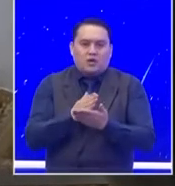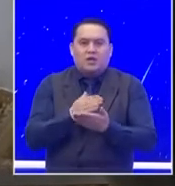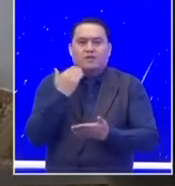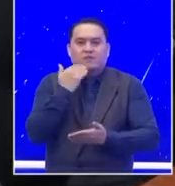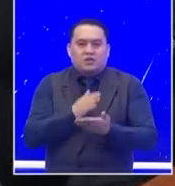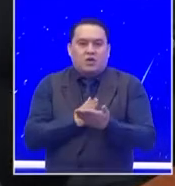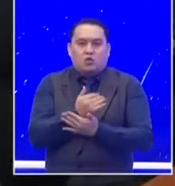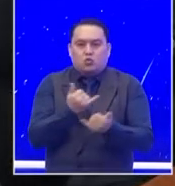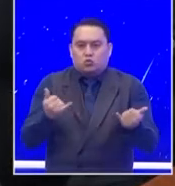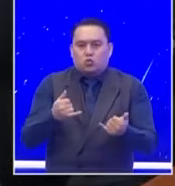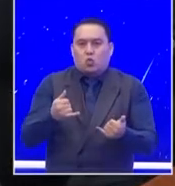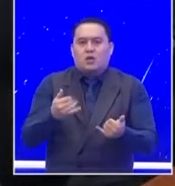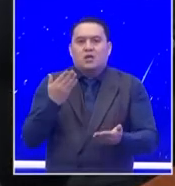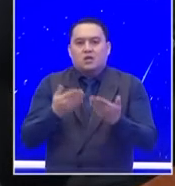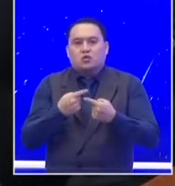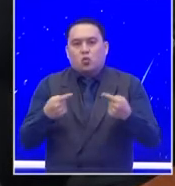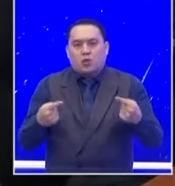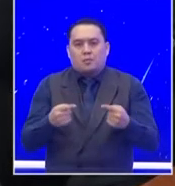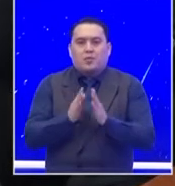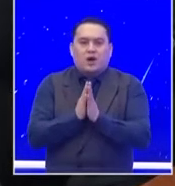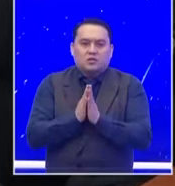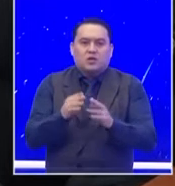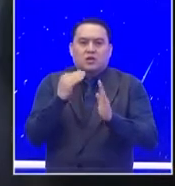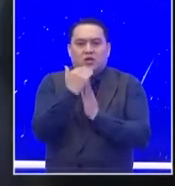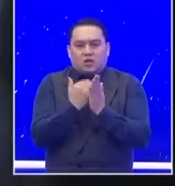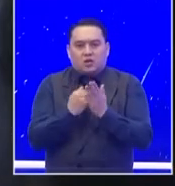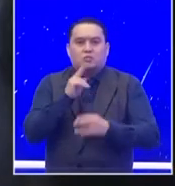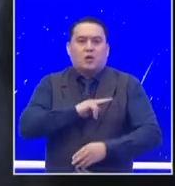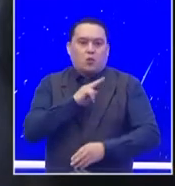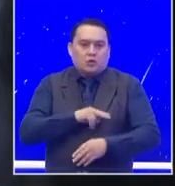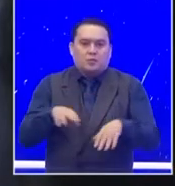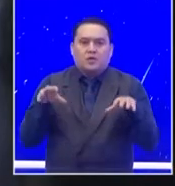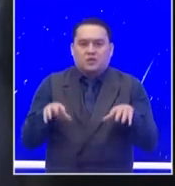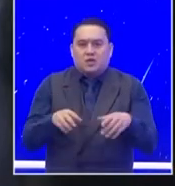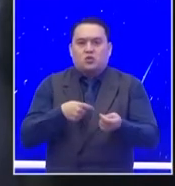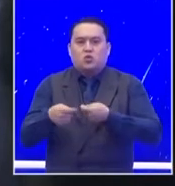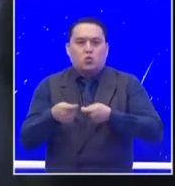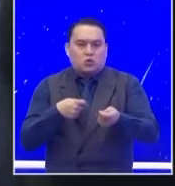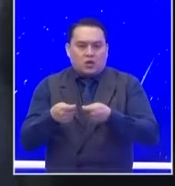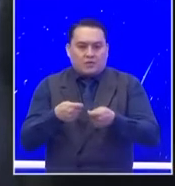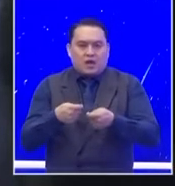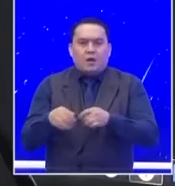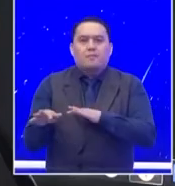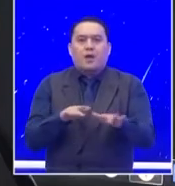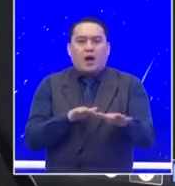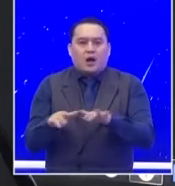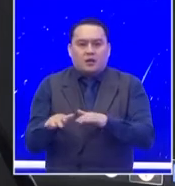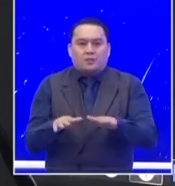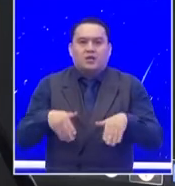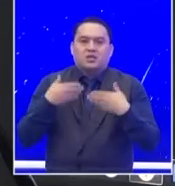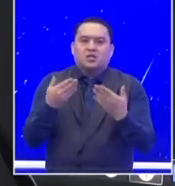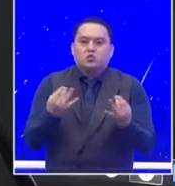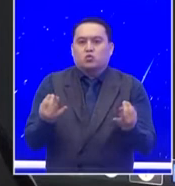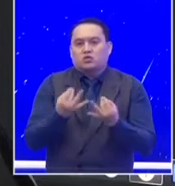эффективность оказания государственных услуг, то другие просили проконтролировать режим работы представителей власти. В ходе мероприятия на